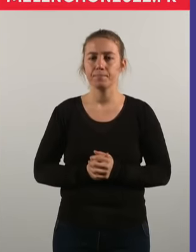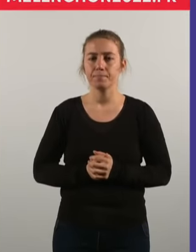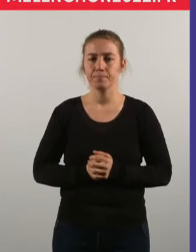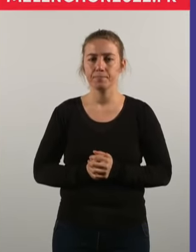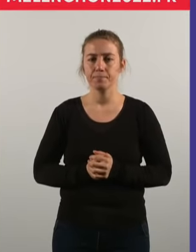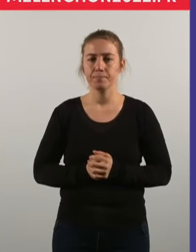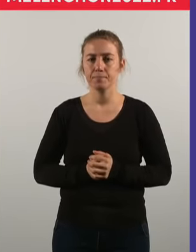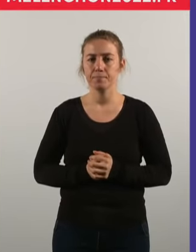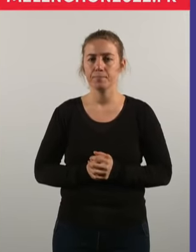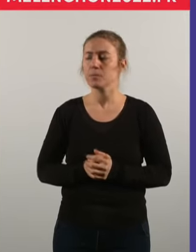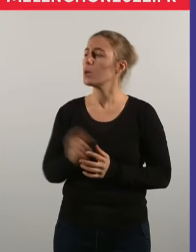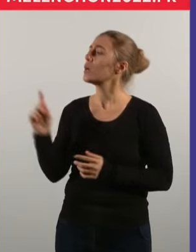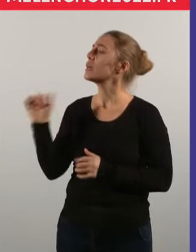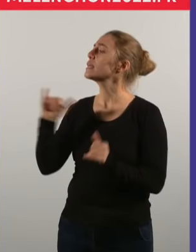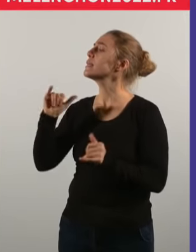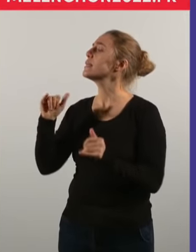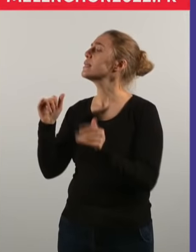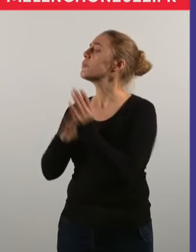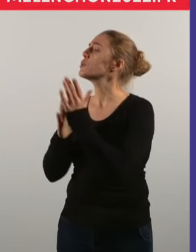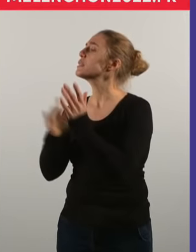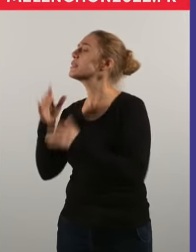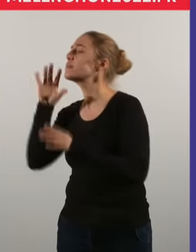Je note ceux qui applaudissent. Hein.